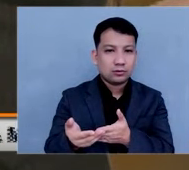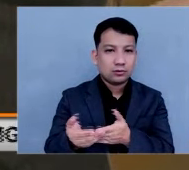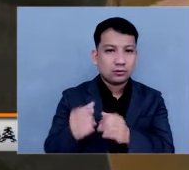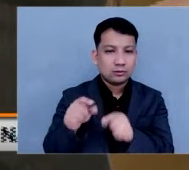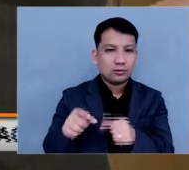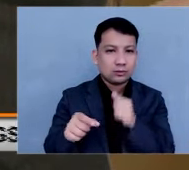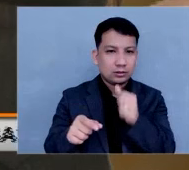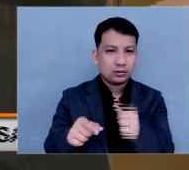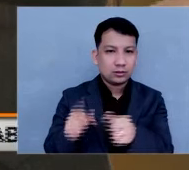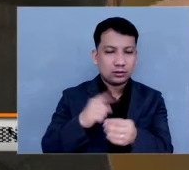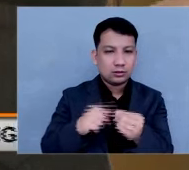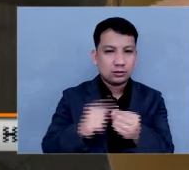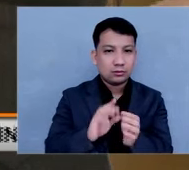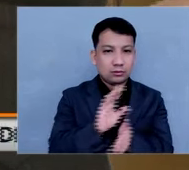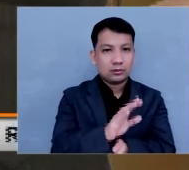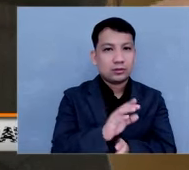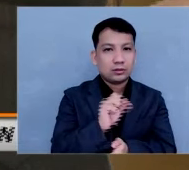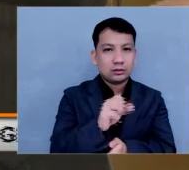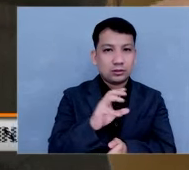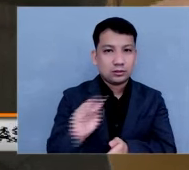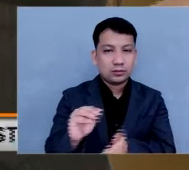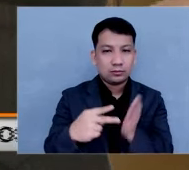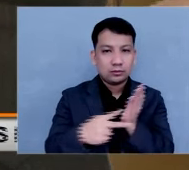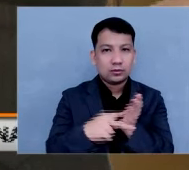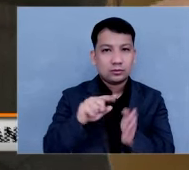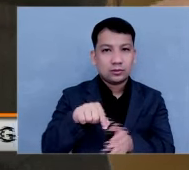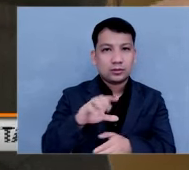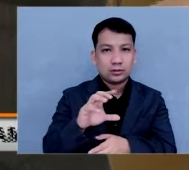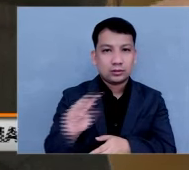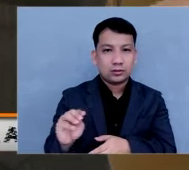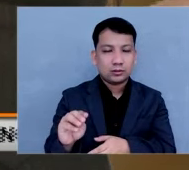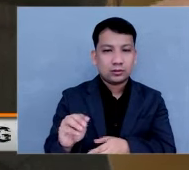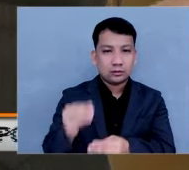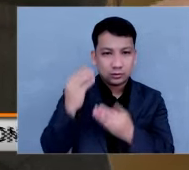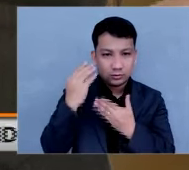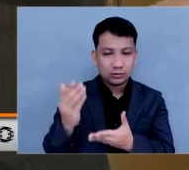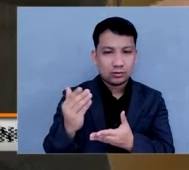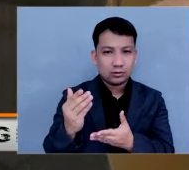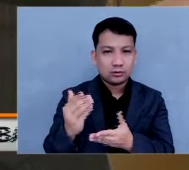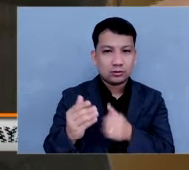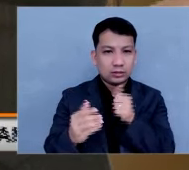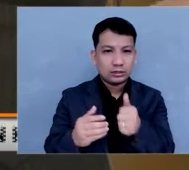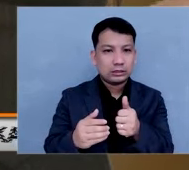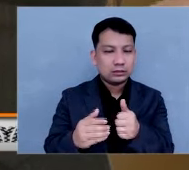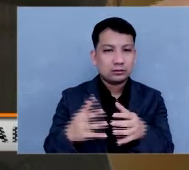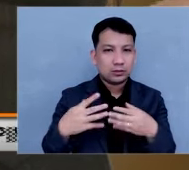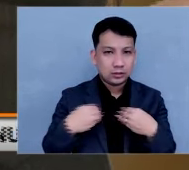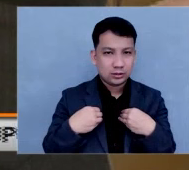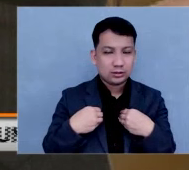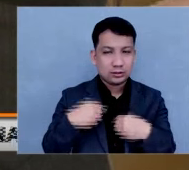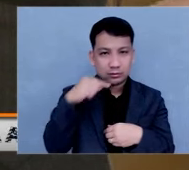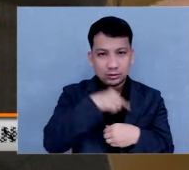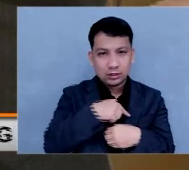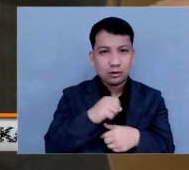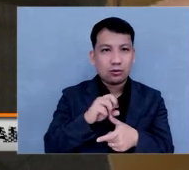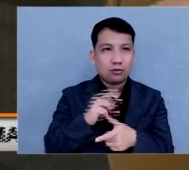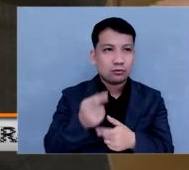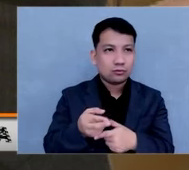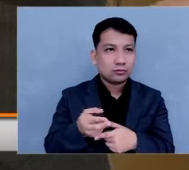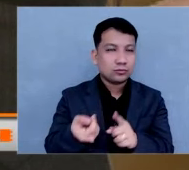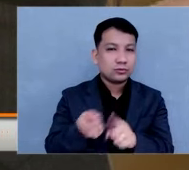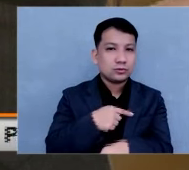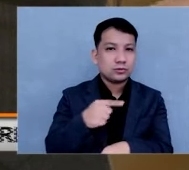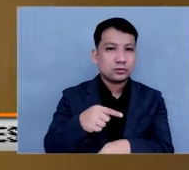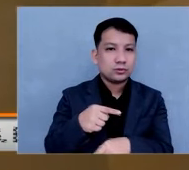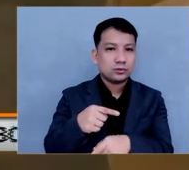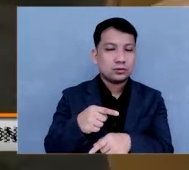dapat na bumili lang sa smtickets.com. Maaring ma-void ang mga ticket na dadayain o kaya naman mula sa